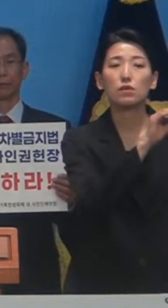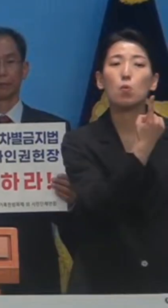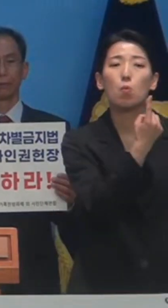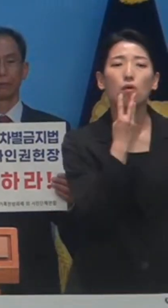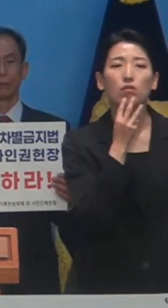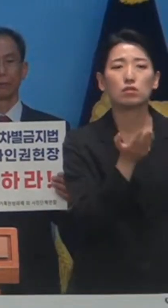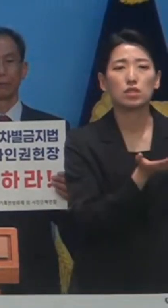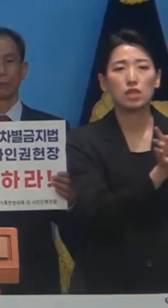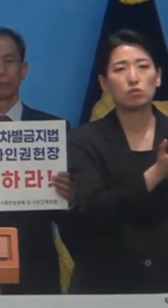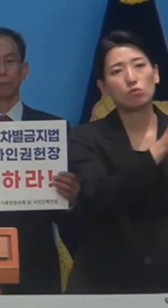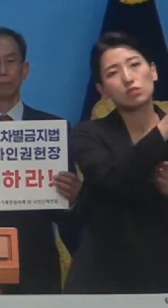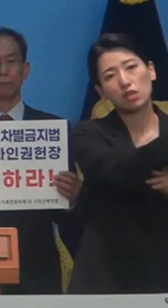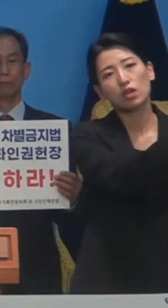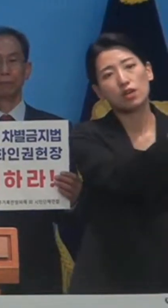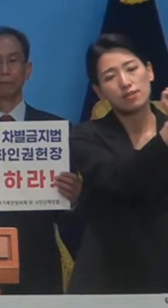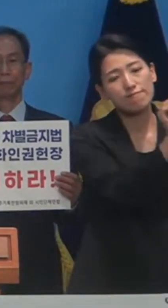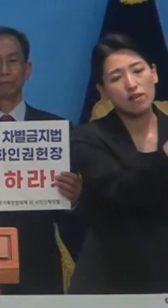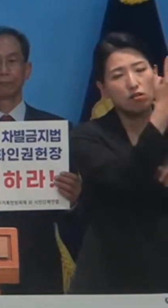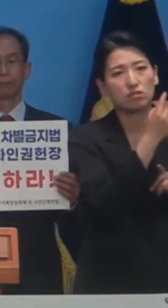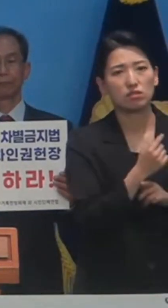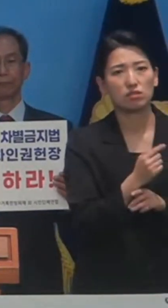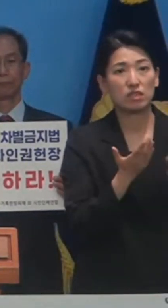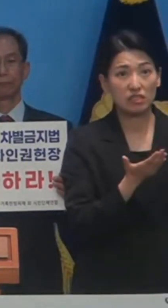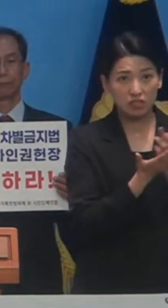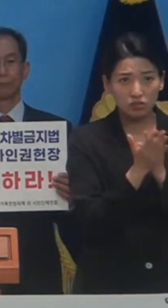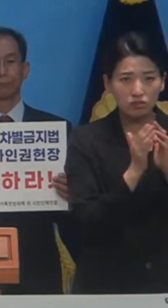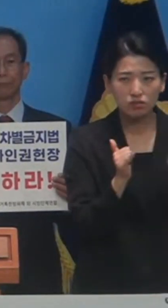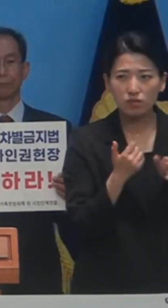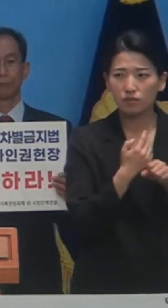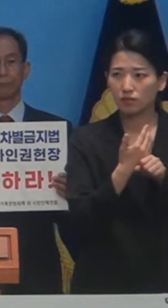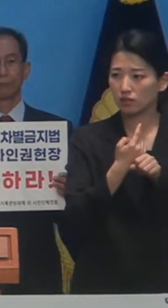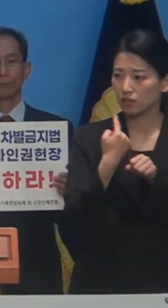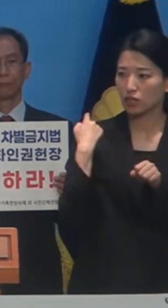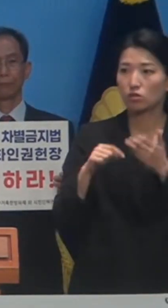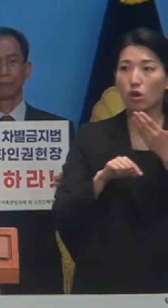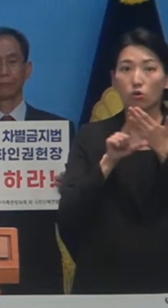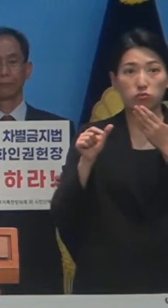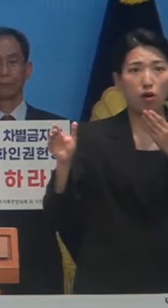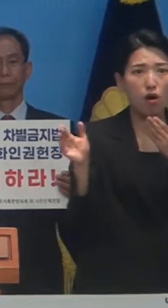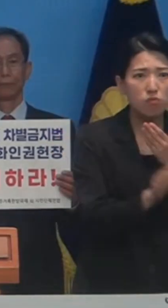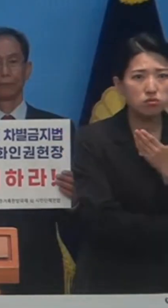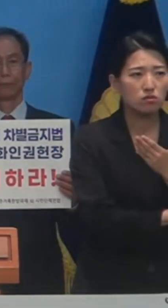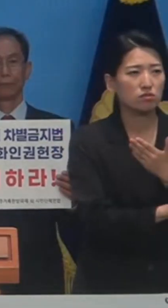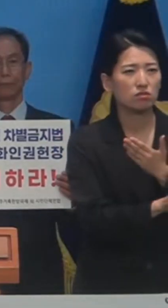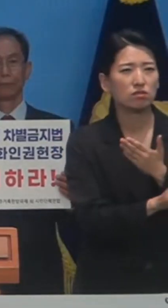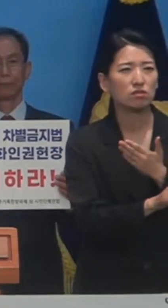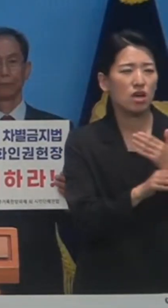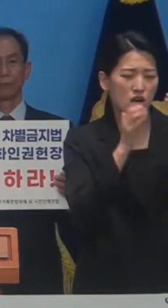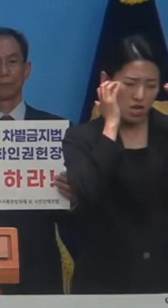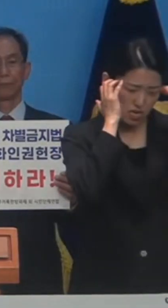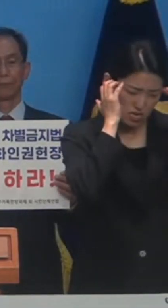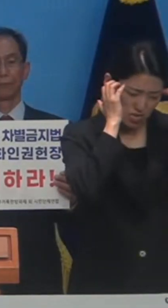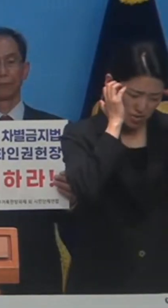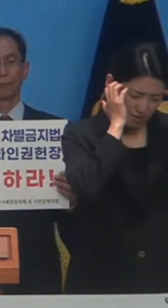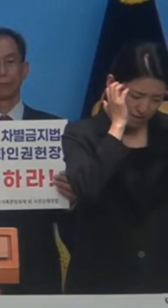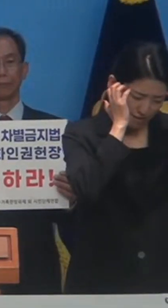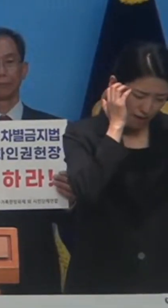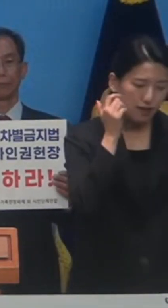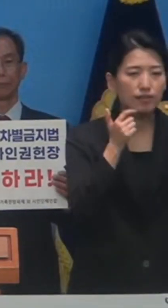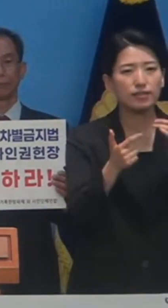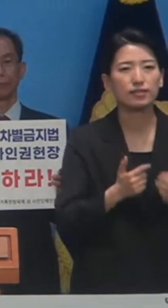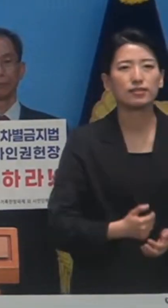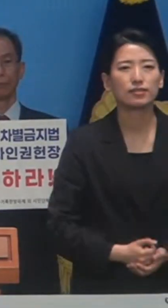도지사로 인해 우리 도민들은 작년 9월부터 지금까지 어마어마한 시련을 겪어왔습니다.